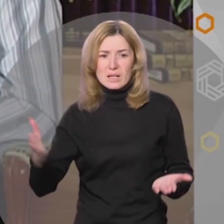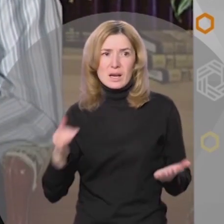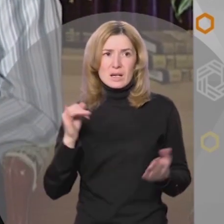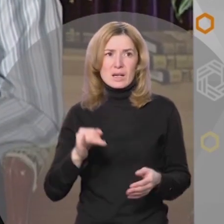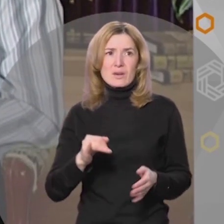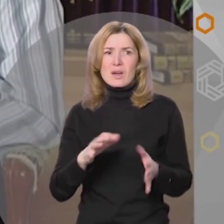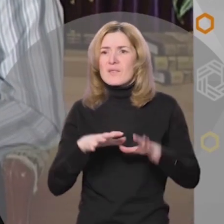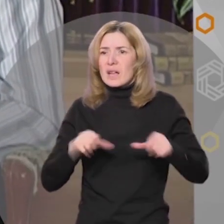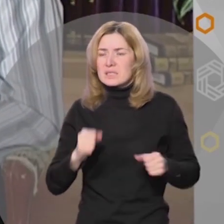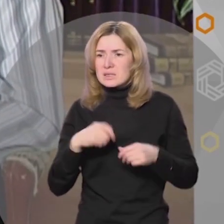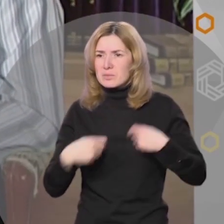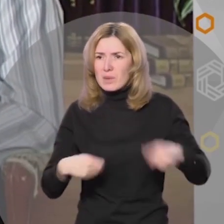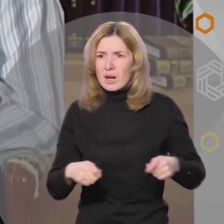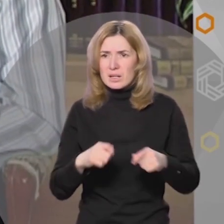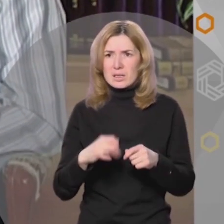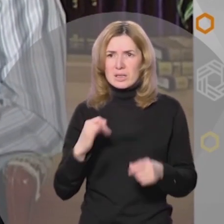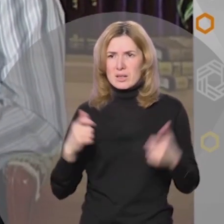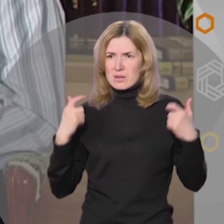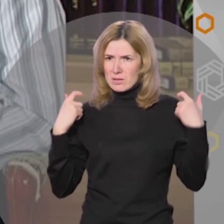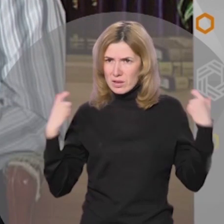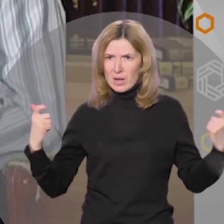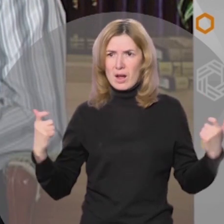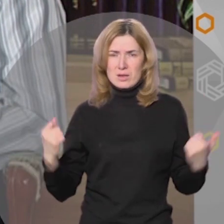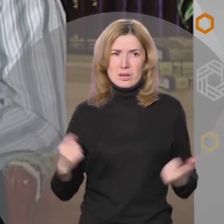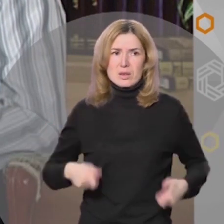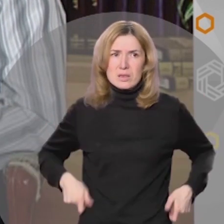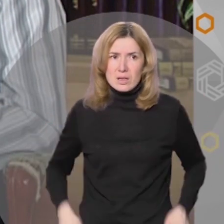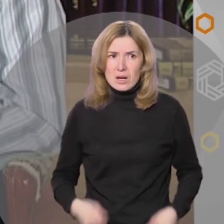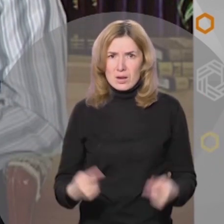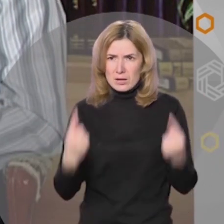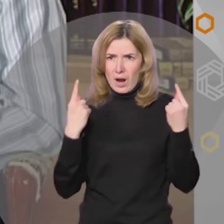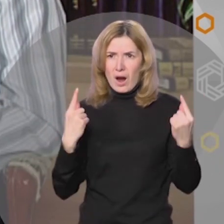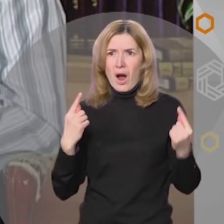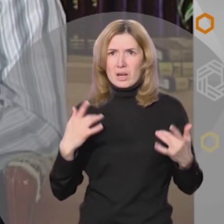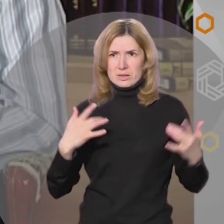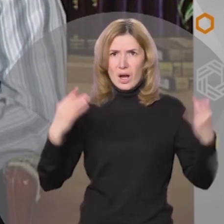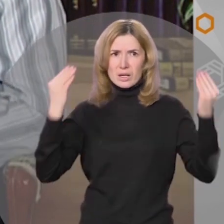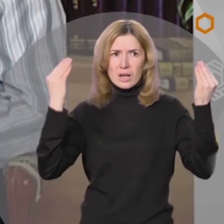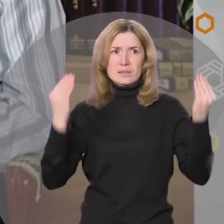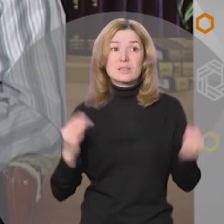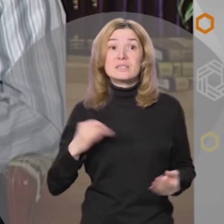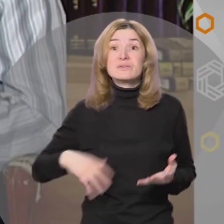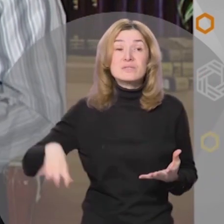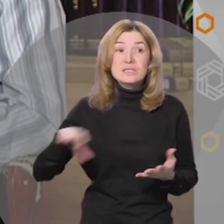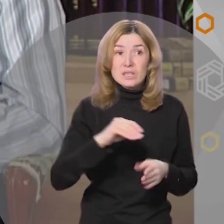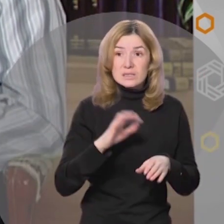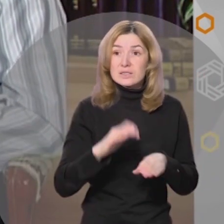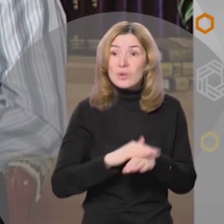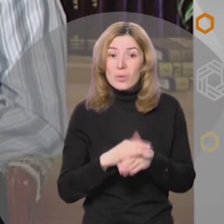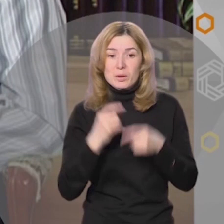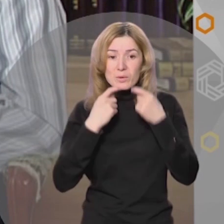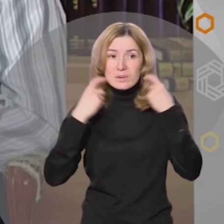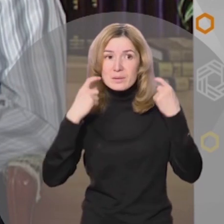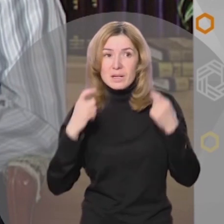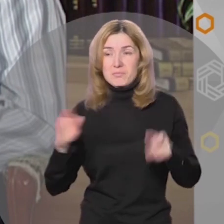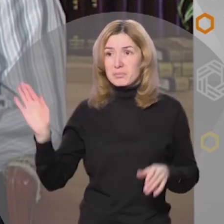и владельцы лавок, и знаменитые генералы, и самые знатные аристократы. Все с добрыми